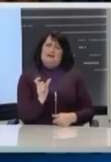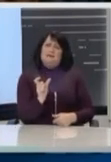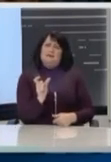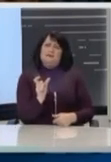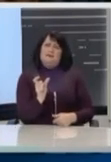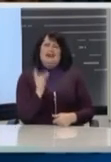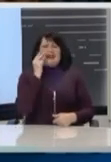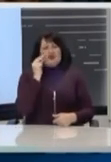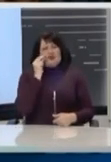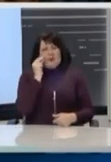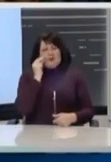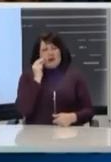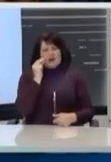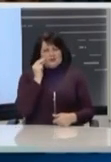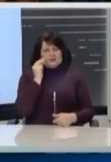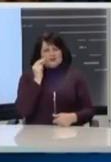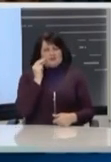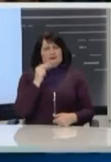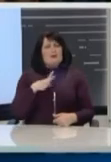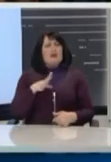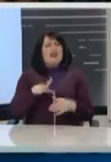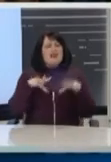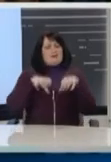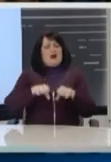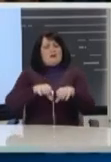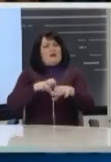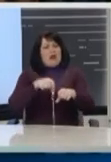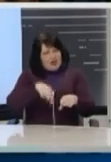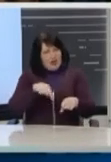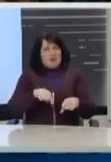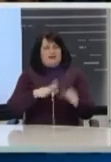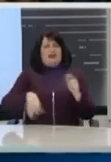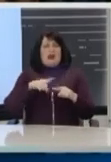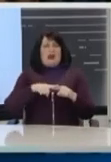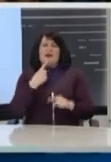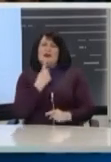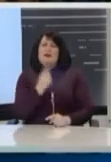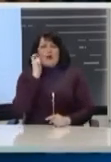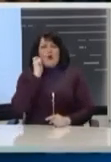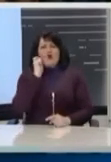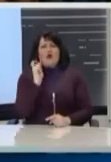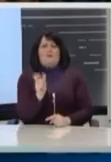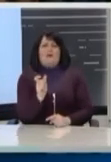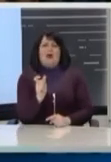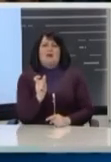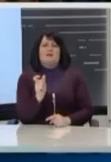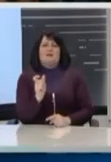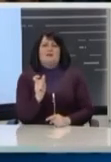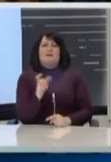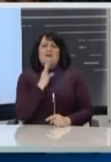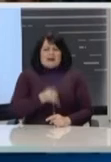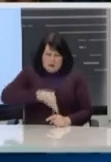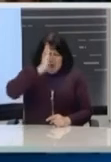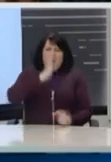το κράτος αυτό που έχει αλυτρωτικά σχέδια εις βάρος του ελληνισμού με το όνομα αυτό που αποτελεί μαχαιριά στην